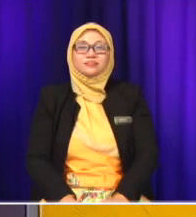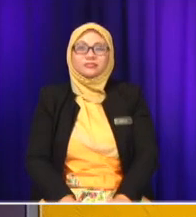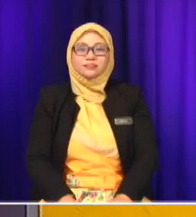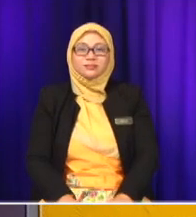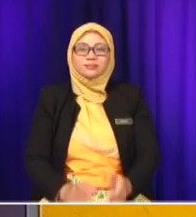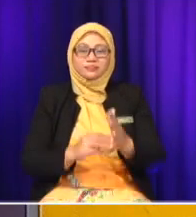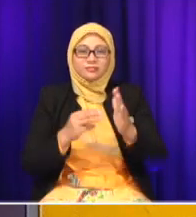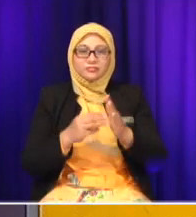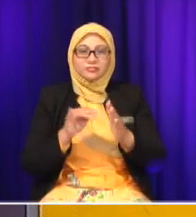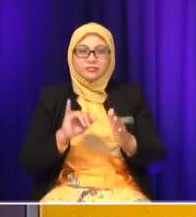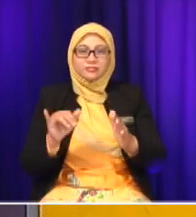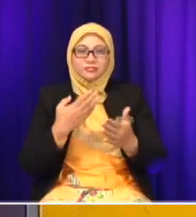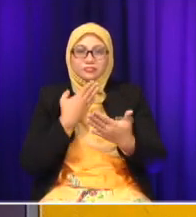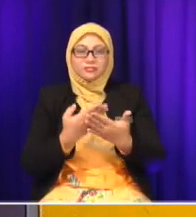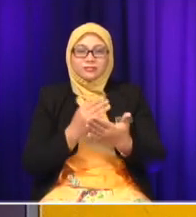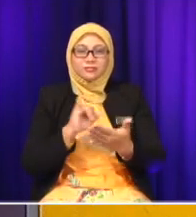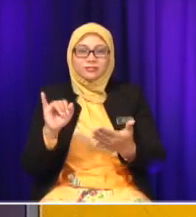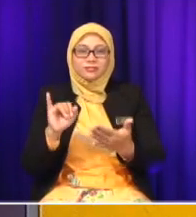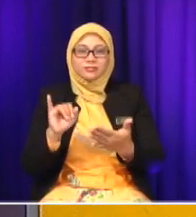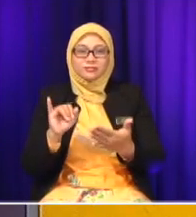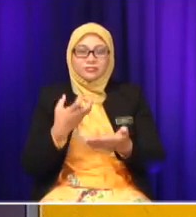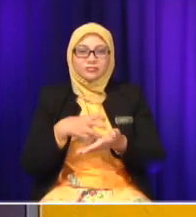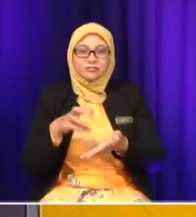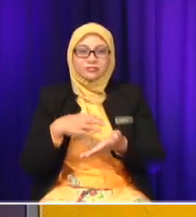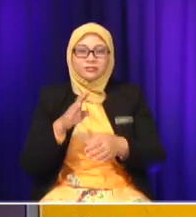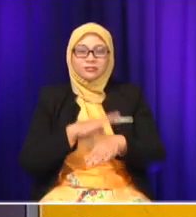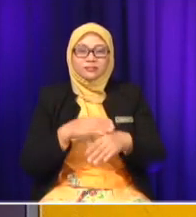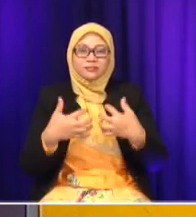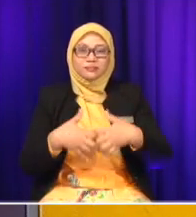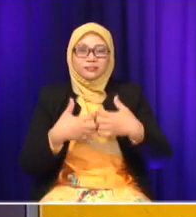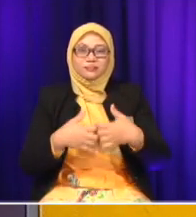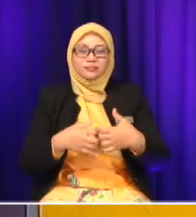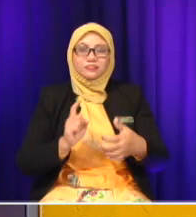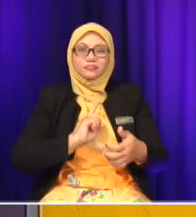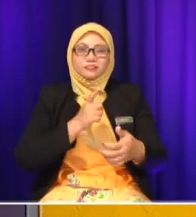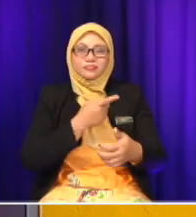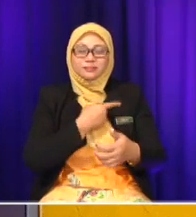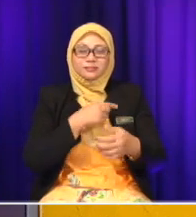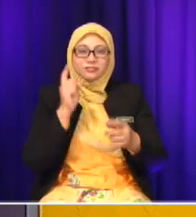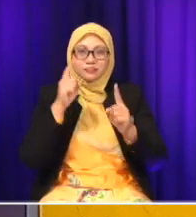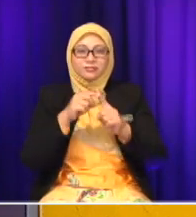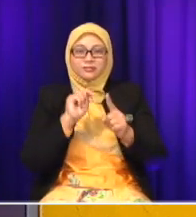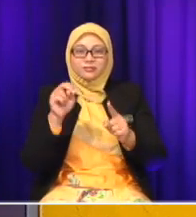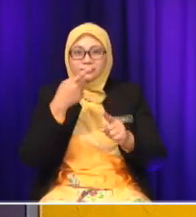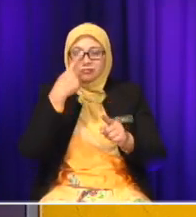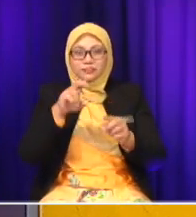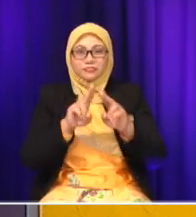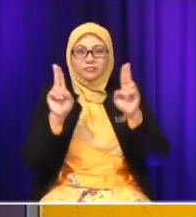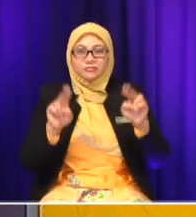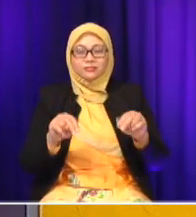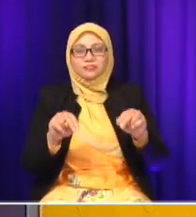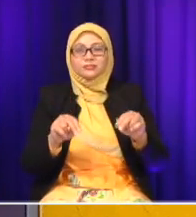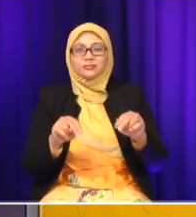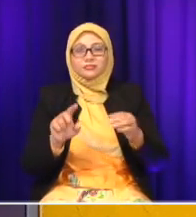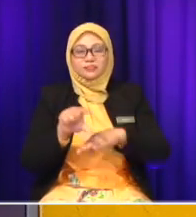nak memperbaiki kerosakan pada Enjin jadi tujuan kita menguji prestasi ini mestilah kita gunakan